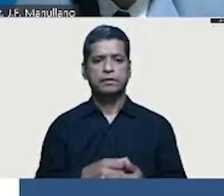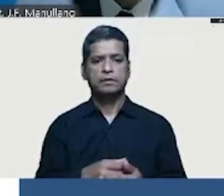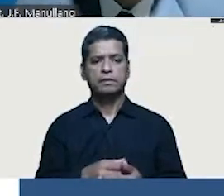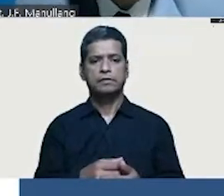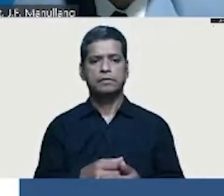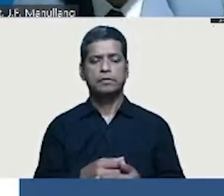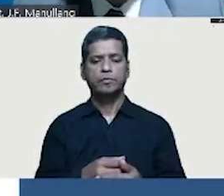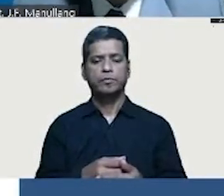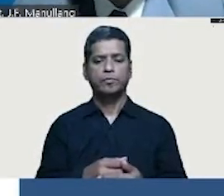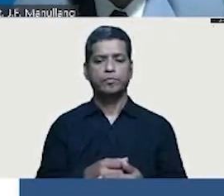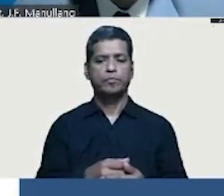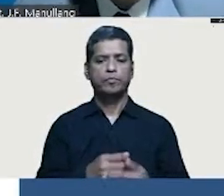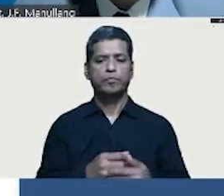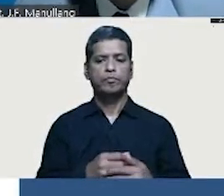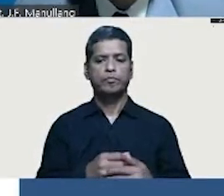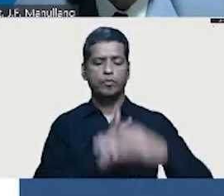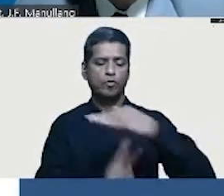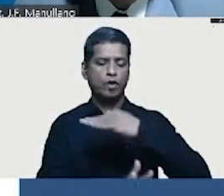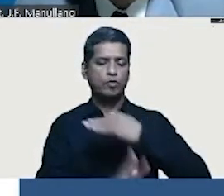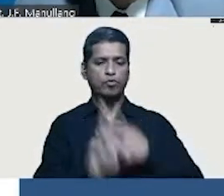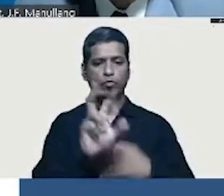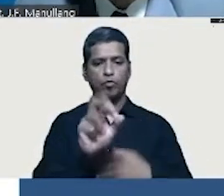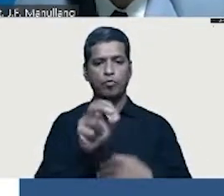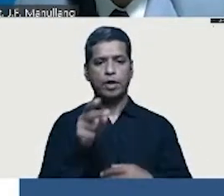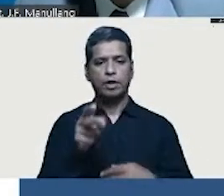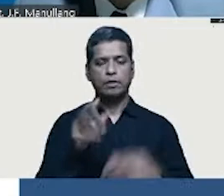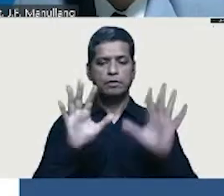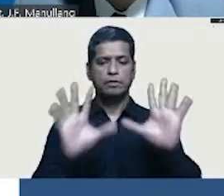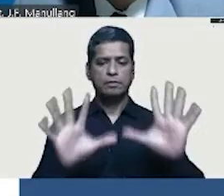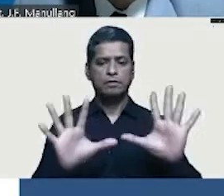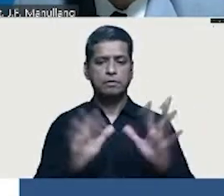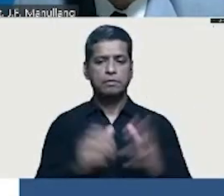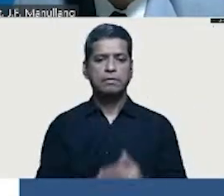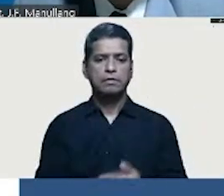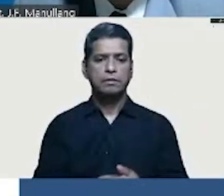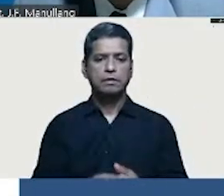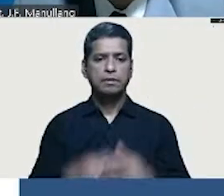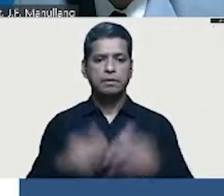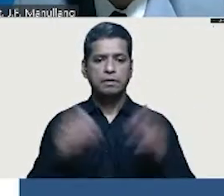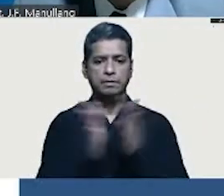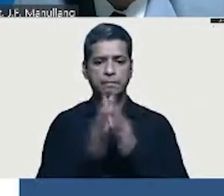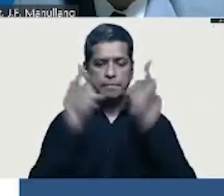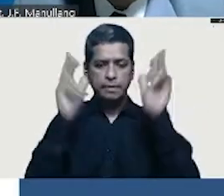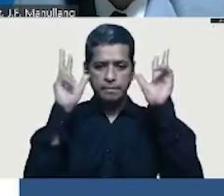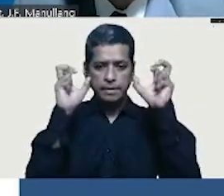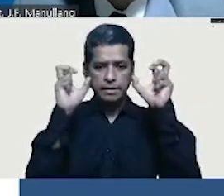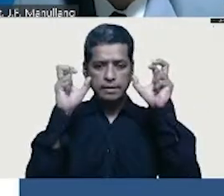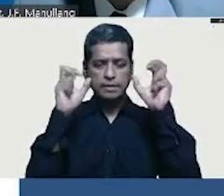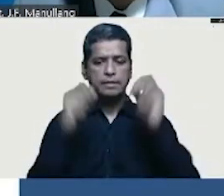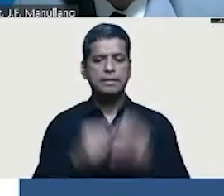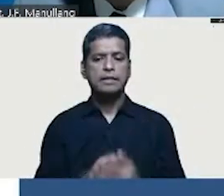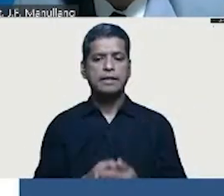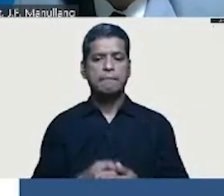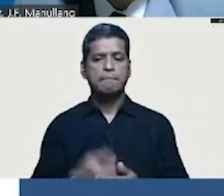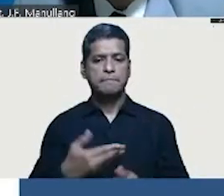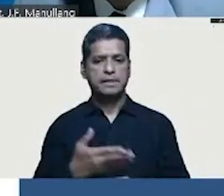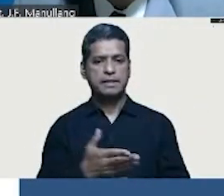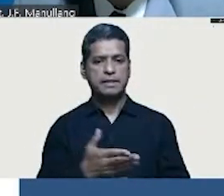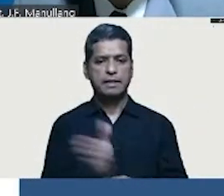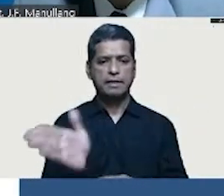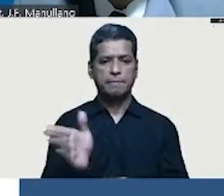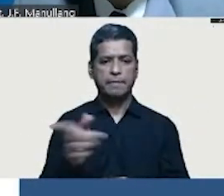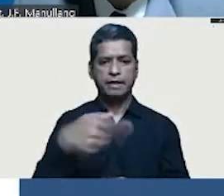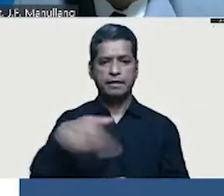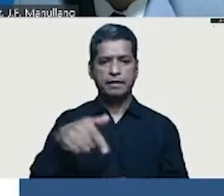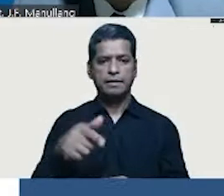ini yaitu di Wahyu pasal 2 bulan 10 dan iblis yang menyesatkan mereka dilemparkan ke dalam lautan